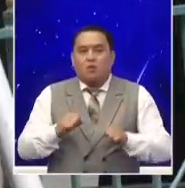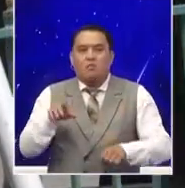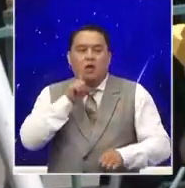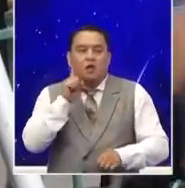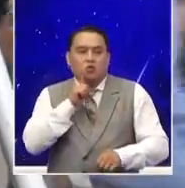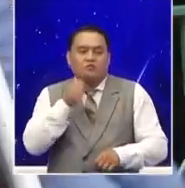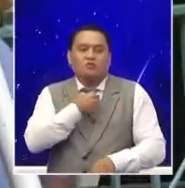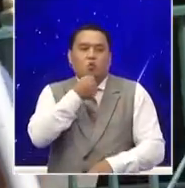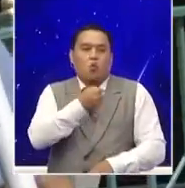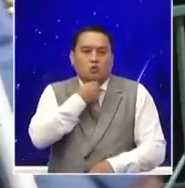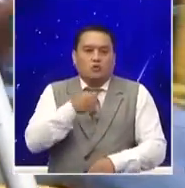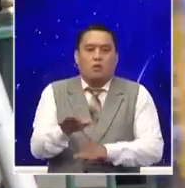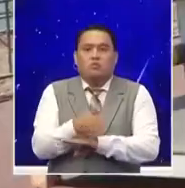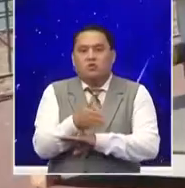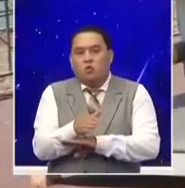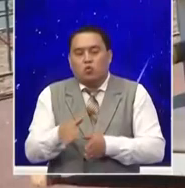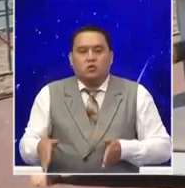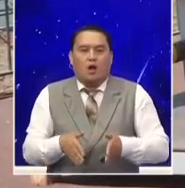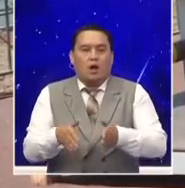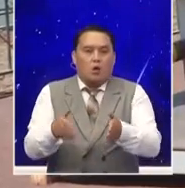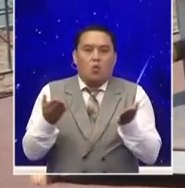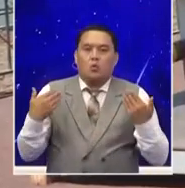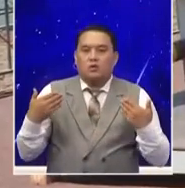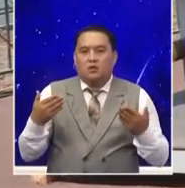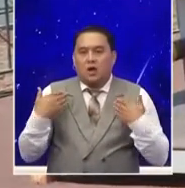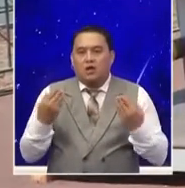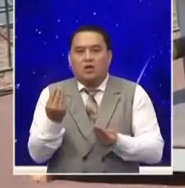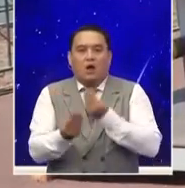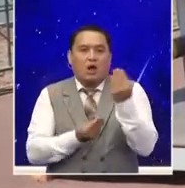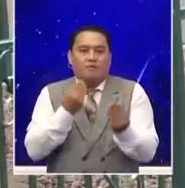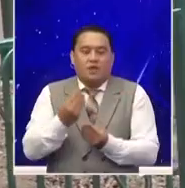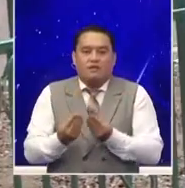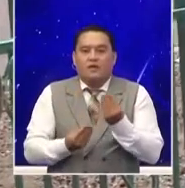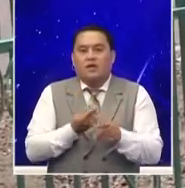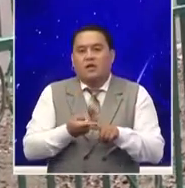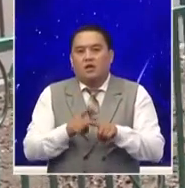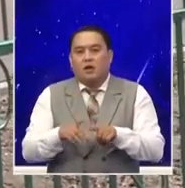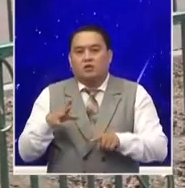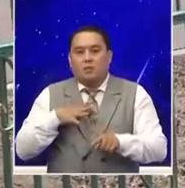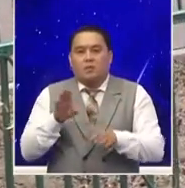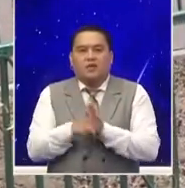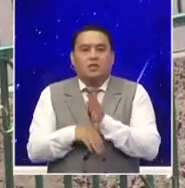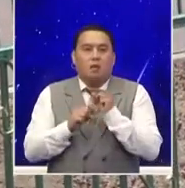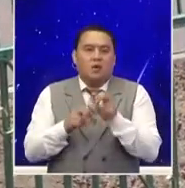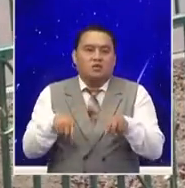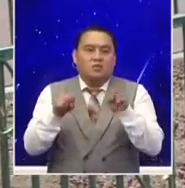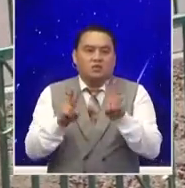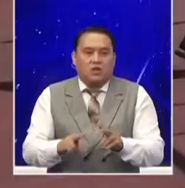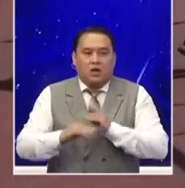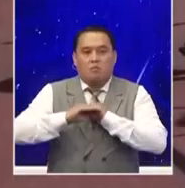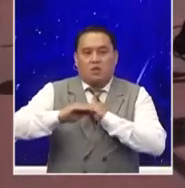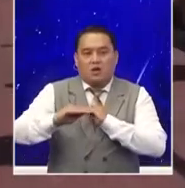подростков и взрослых, прогулочные дорожки, места отдыха, игровые зоны для малышей и, конечно же, безопасность. Специальное